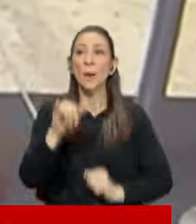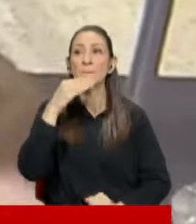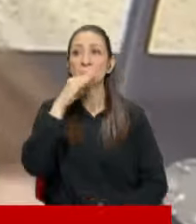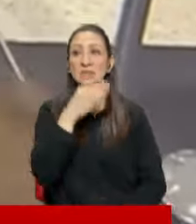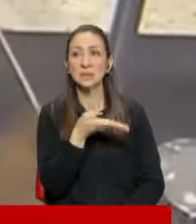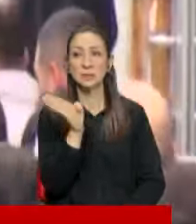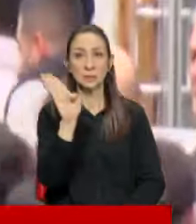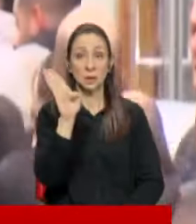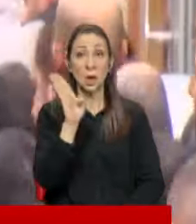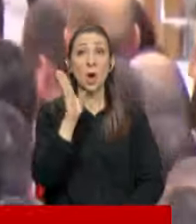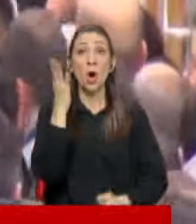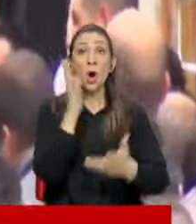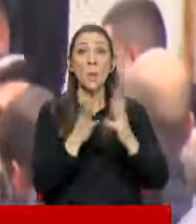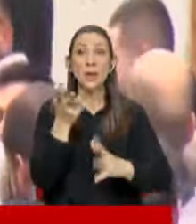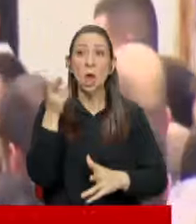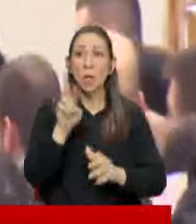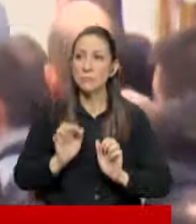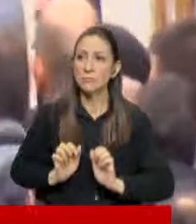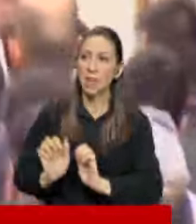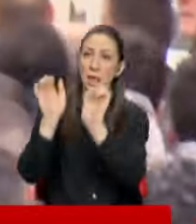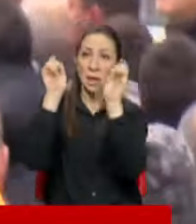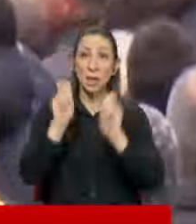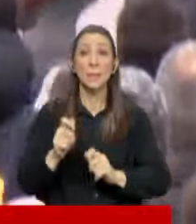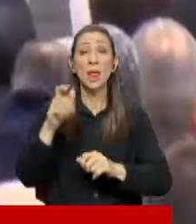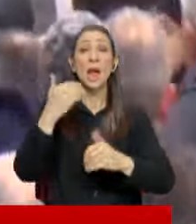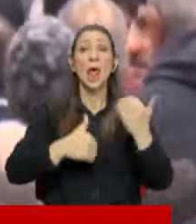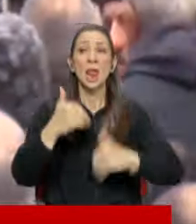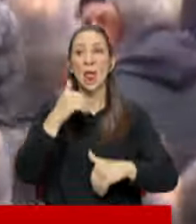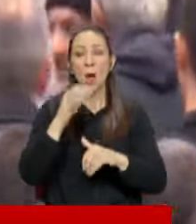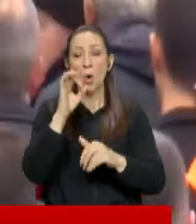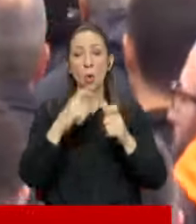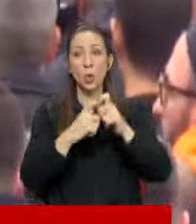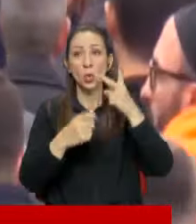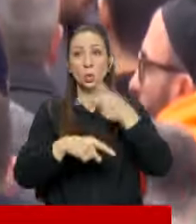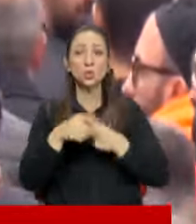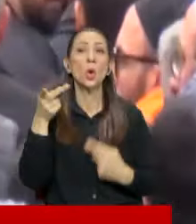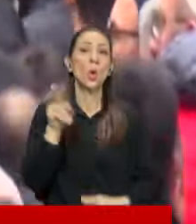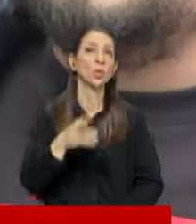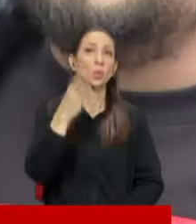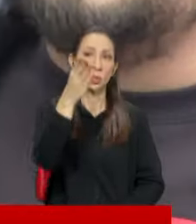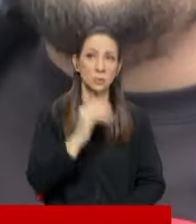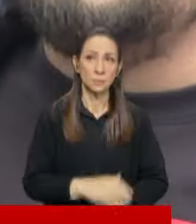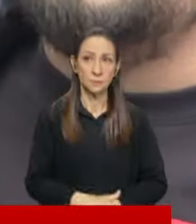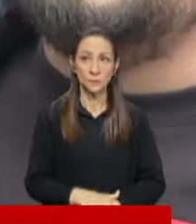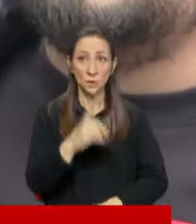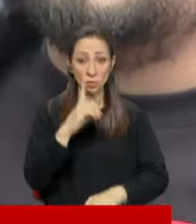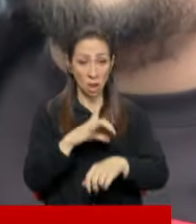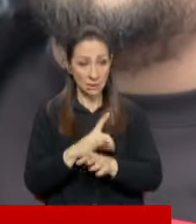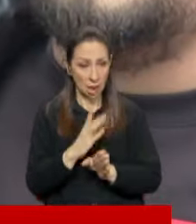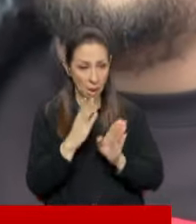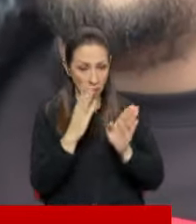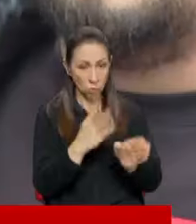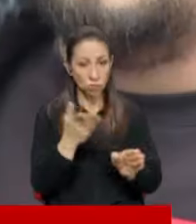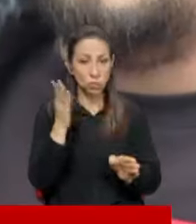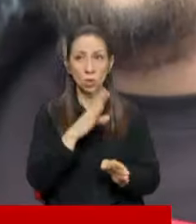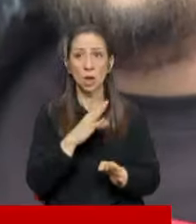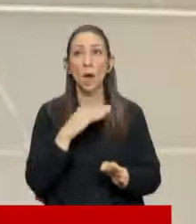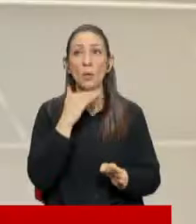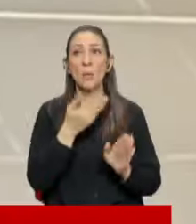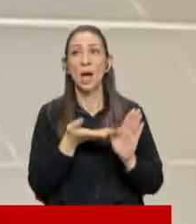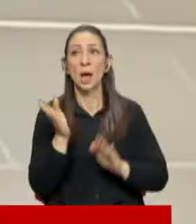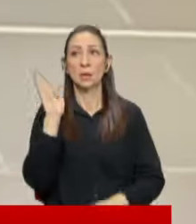Mısır'a gittiler. Ormanda ölüme terk edilen yaralılardan Oğuz acı yaşamını yitirdi. Önce hastaneye gidiyor, ondan sonra da yurt